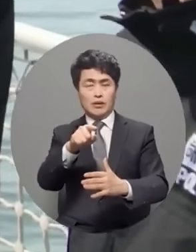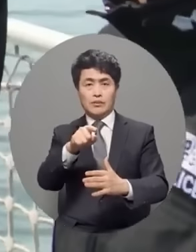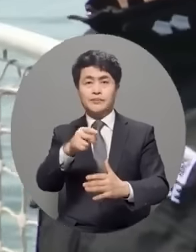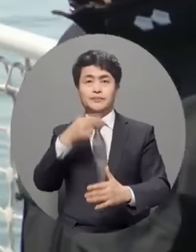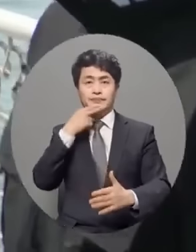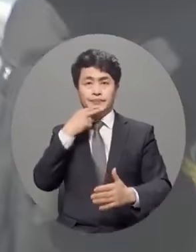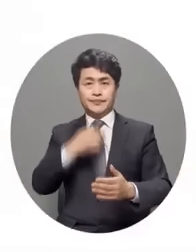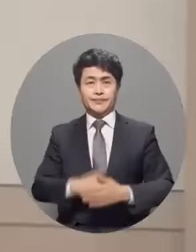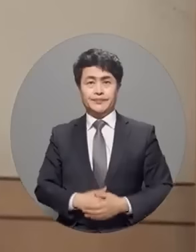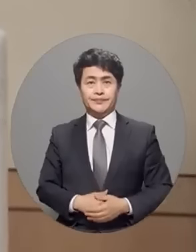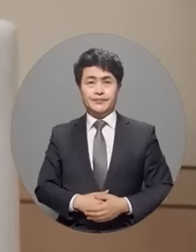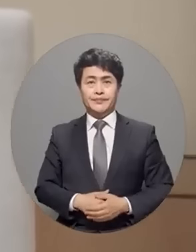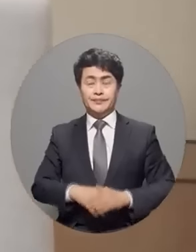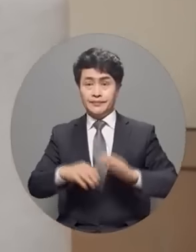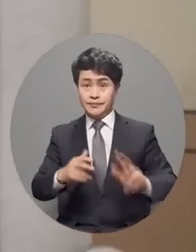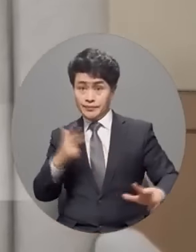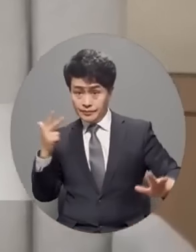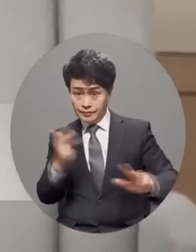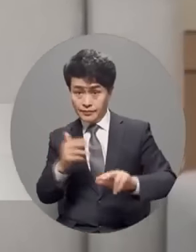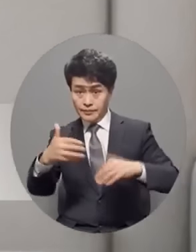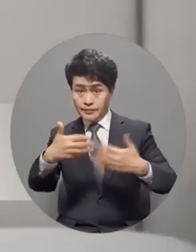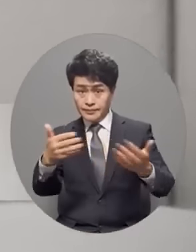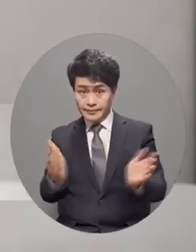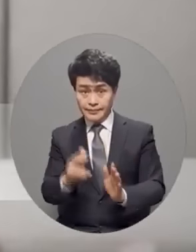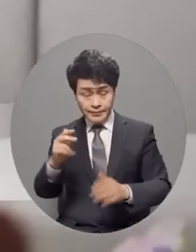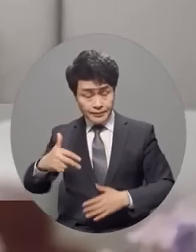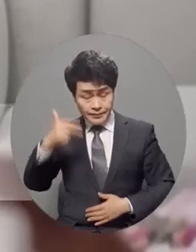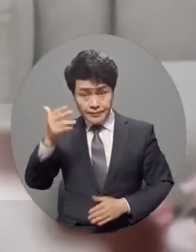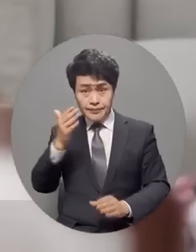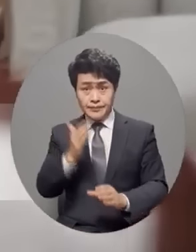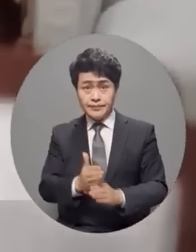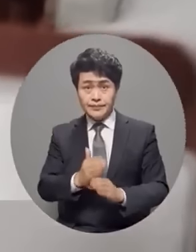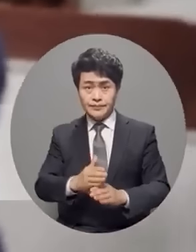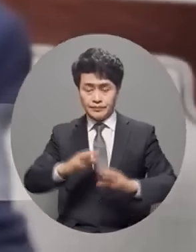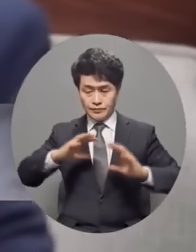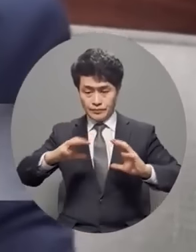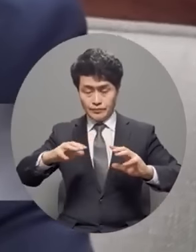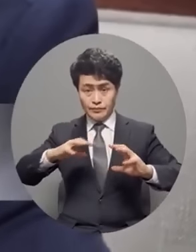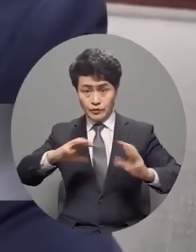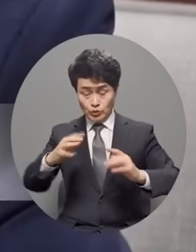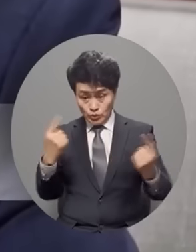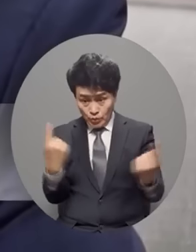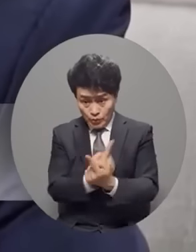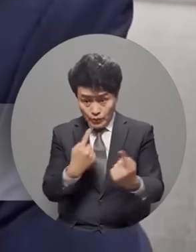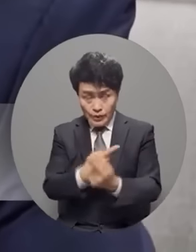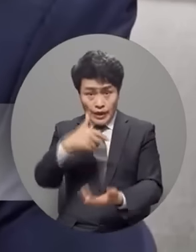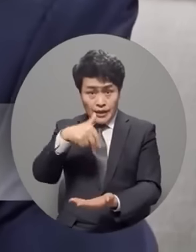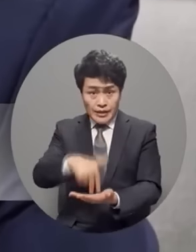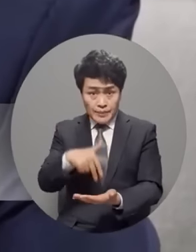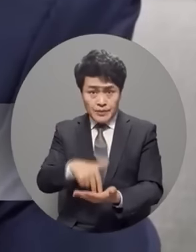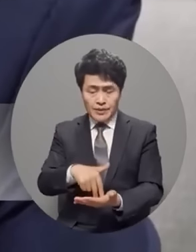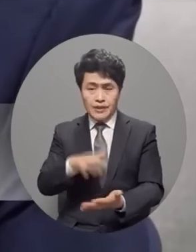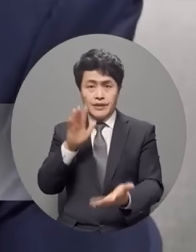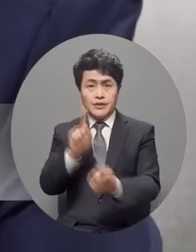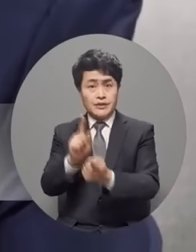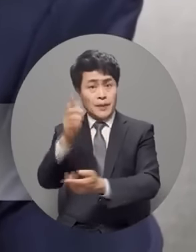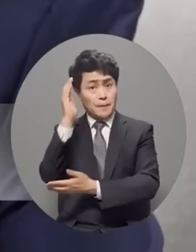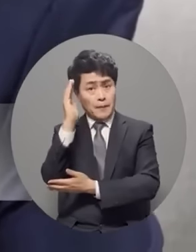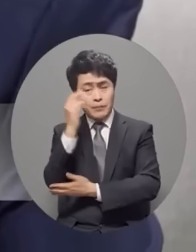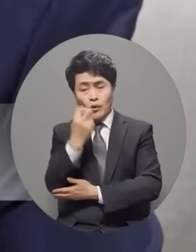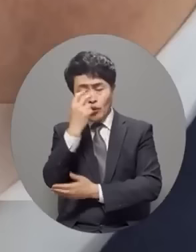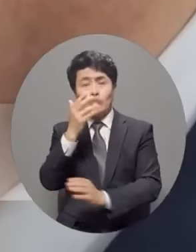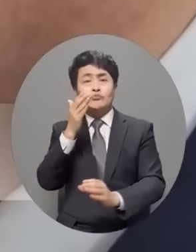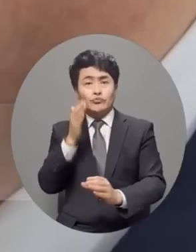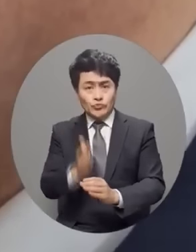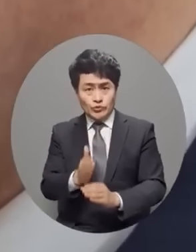않고 있습니다. 주말을 넘겨 이르면 다음 주 초 국정 쇄신에 대한 입장을 직접 밝히는 방안을 검토